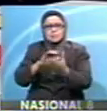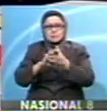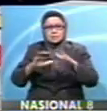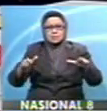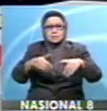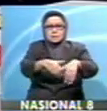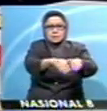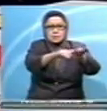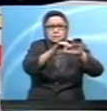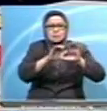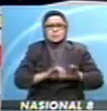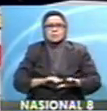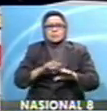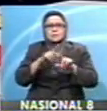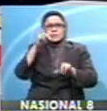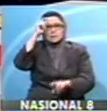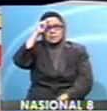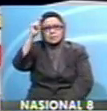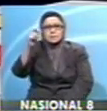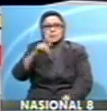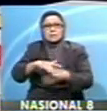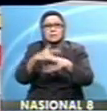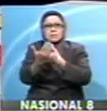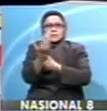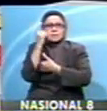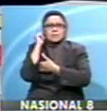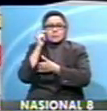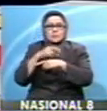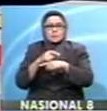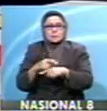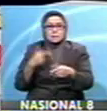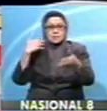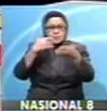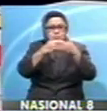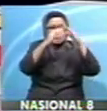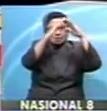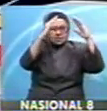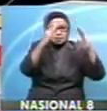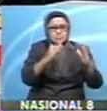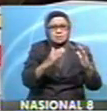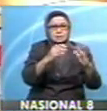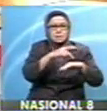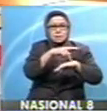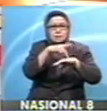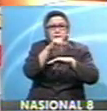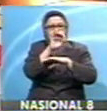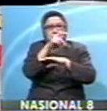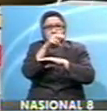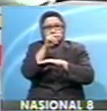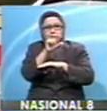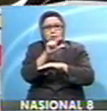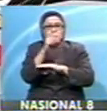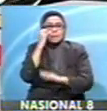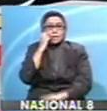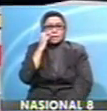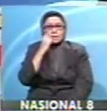Kampung jabur kubur kemaman kira-kira jam 20 awal pagi tadi jenazah tiba di rumah keluarganya di kampung pulau tempurung Jalan air putih kemaman